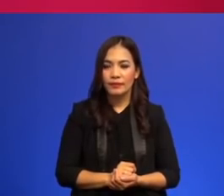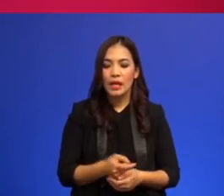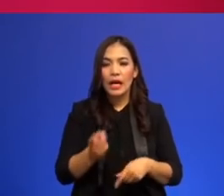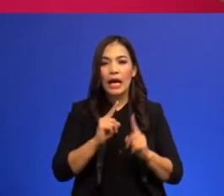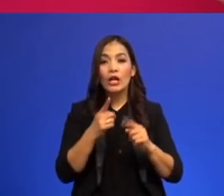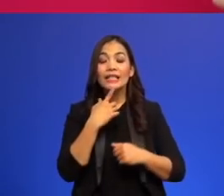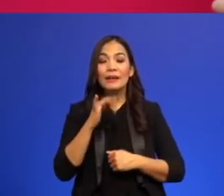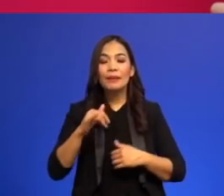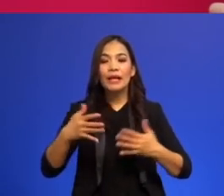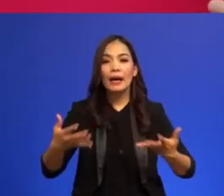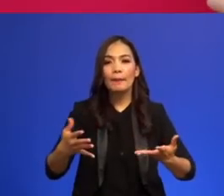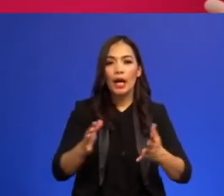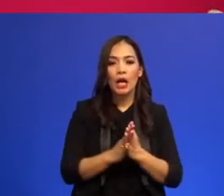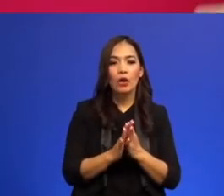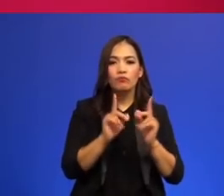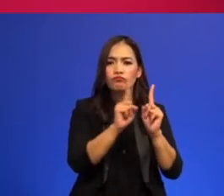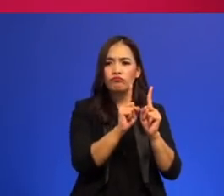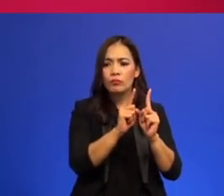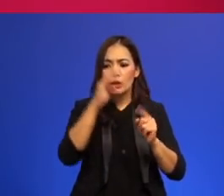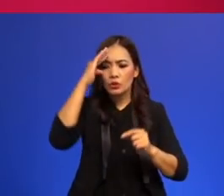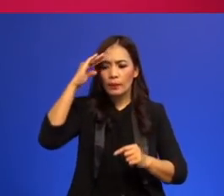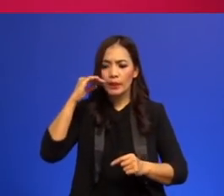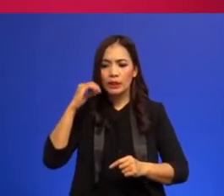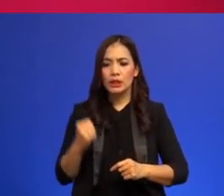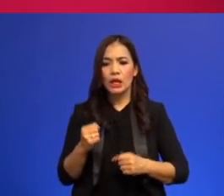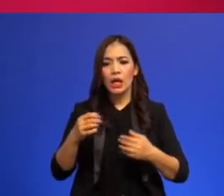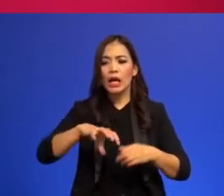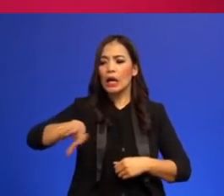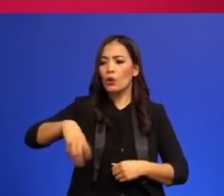Kalau gimana kalau pasangan hidup kita keluarganya sudah kaya?